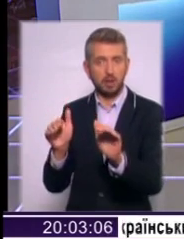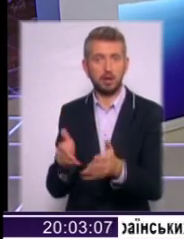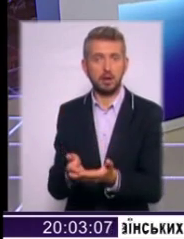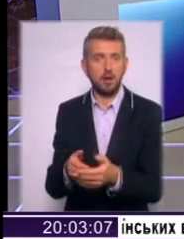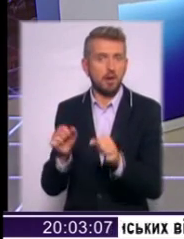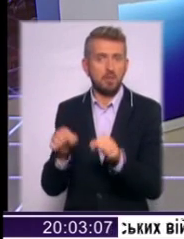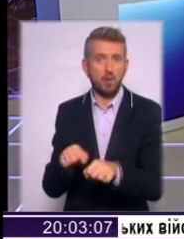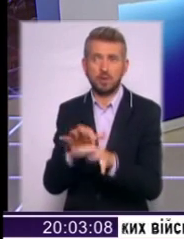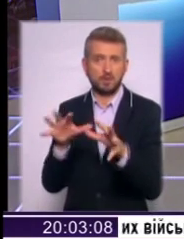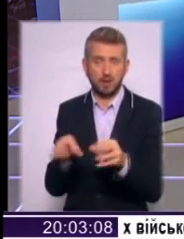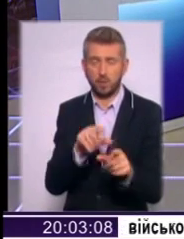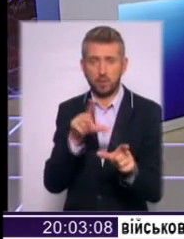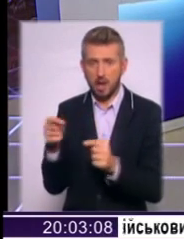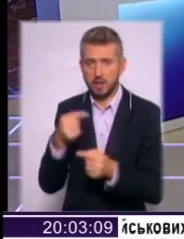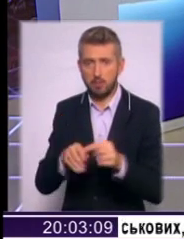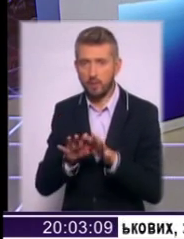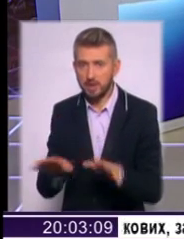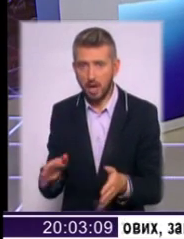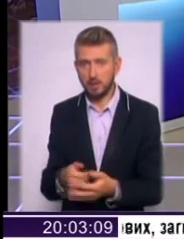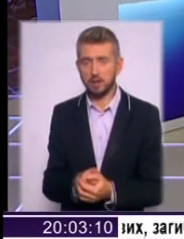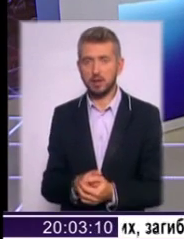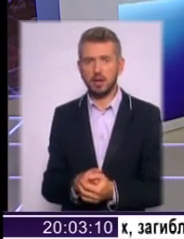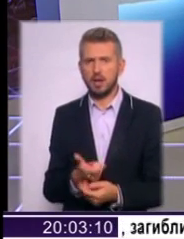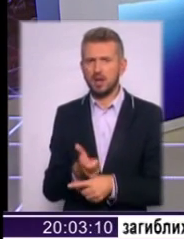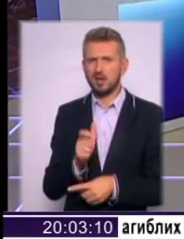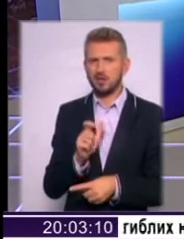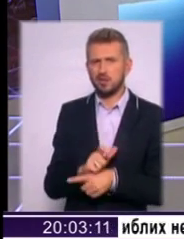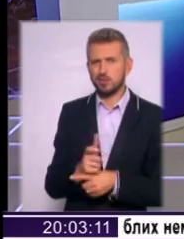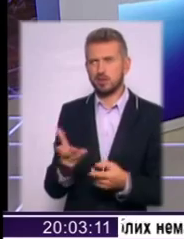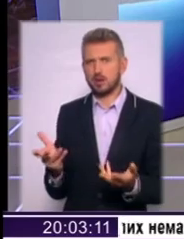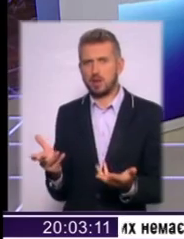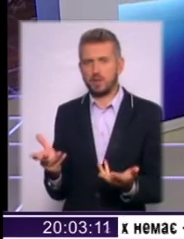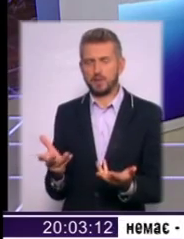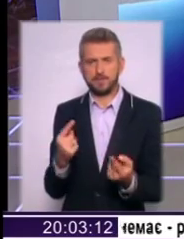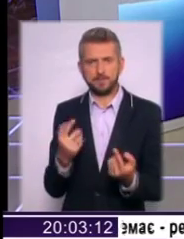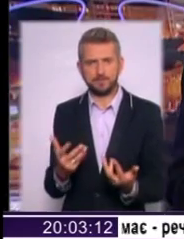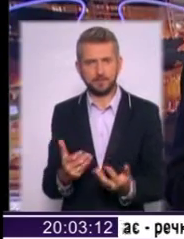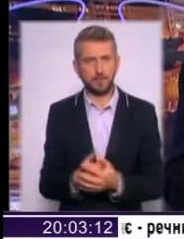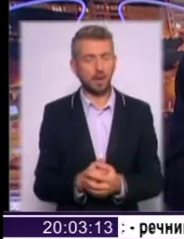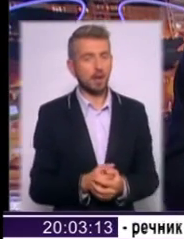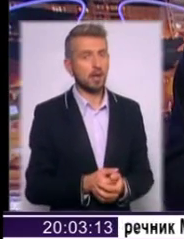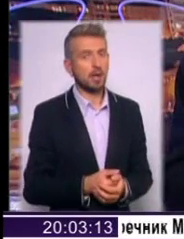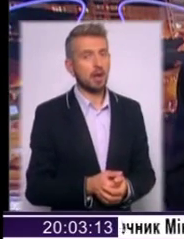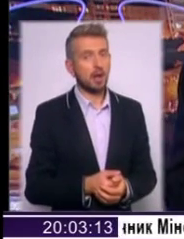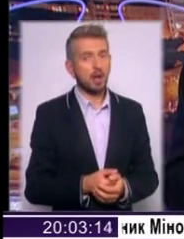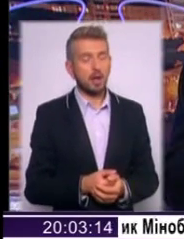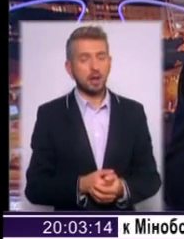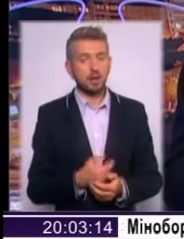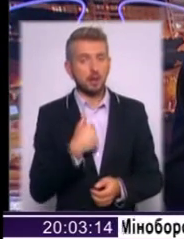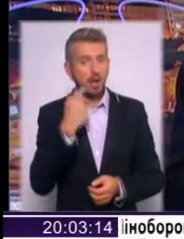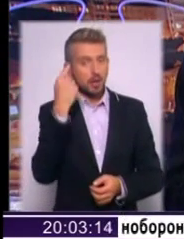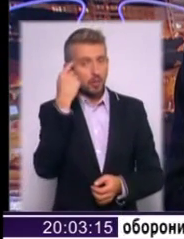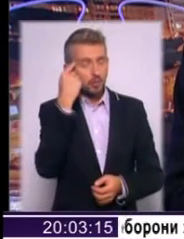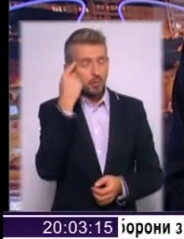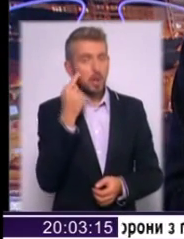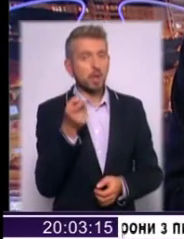думаю, взагалі з речами ні, і не повертаєтесь. І шановний слухач. Дуже якось так, правда? Да. Пане Сергій, шановний слухач, я думаю, що тому